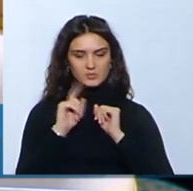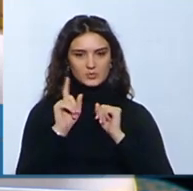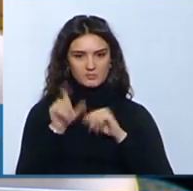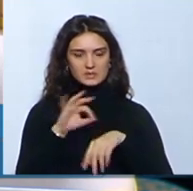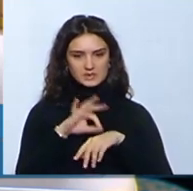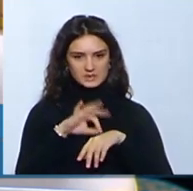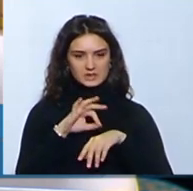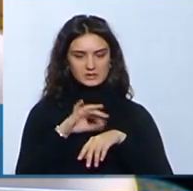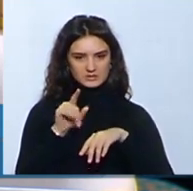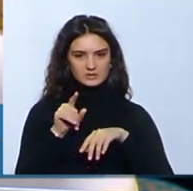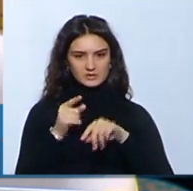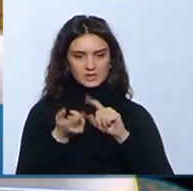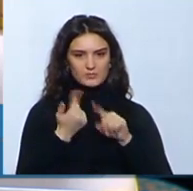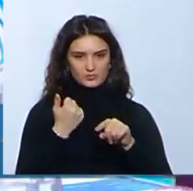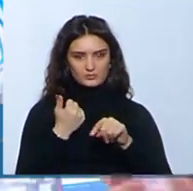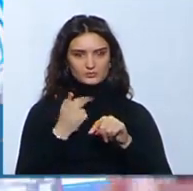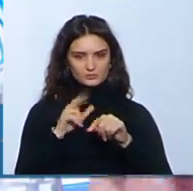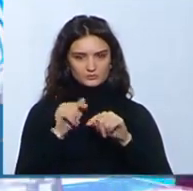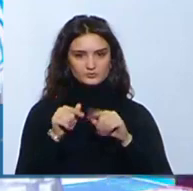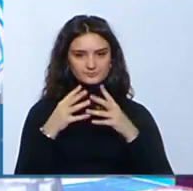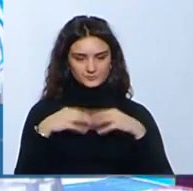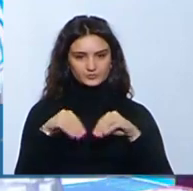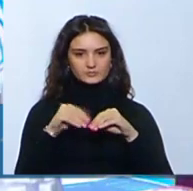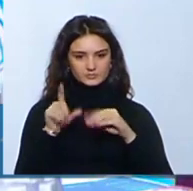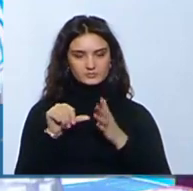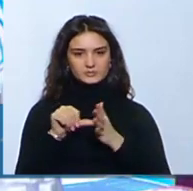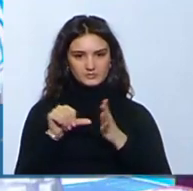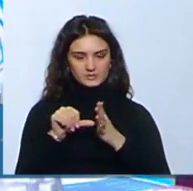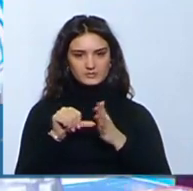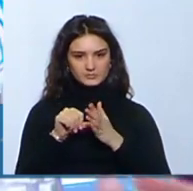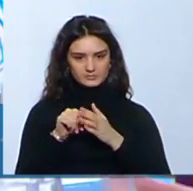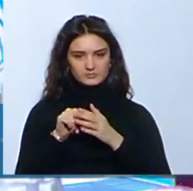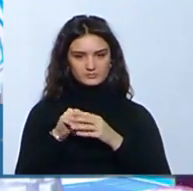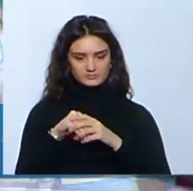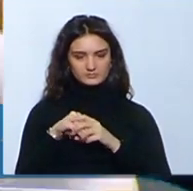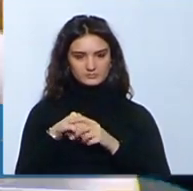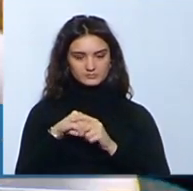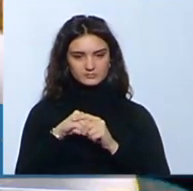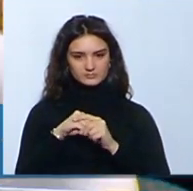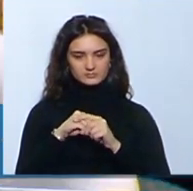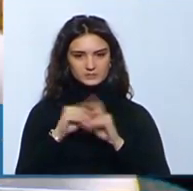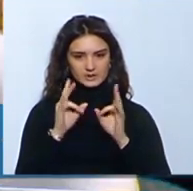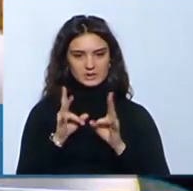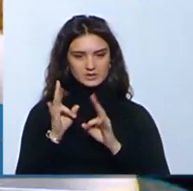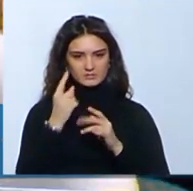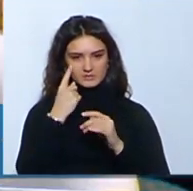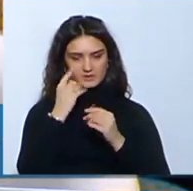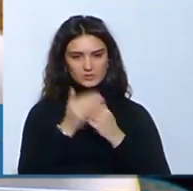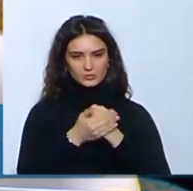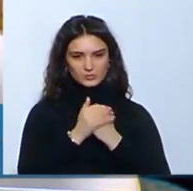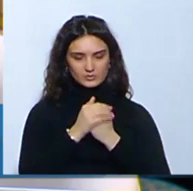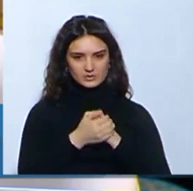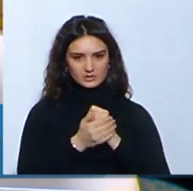პაციენტმა ცადოს და იქნებ ამოიღოს უცხო სხეული. ანუ ჯახის წევრი ეხმარება ვიღაც. აზიანებს, ასე ვთქვათ, და აზიანებს თვალის